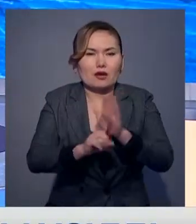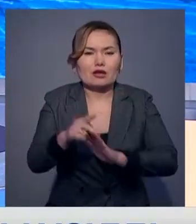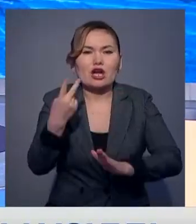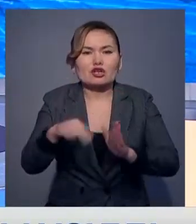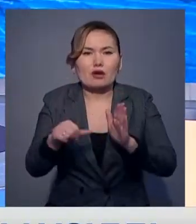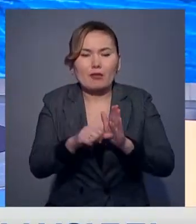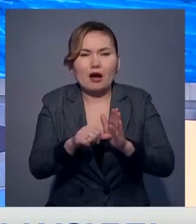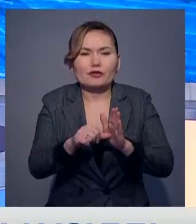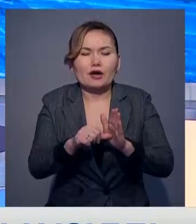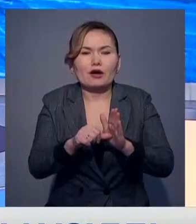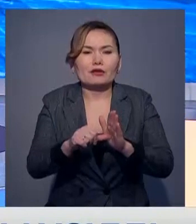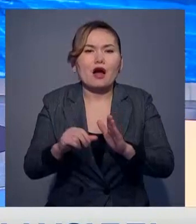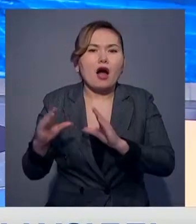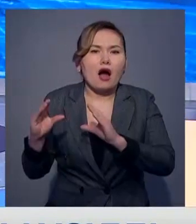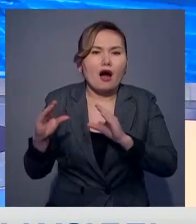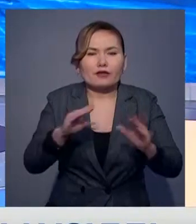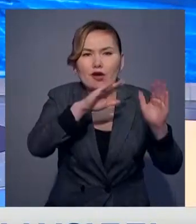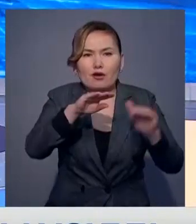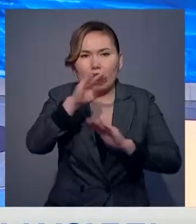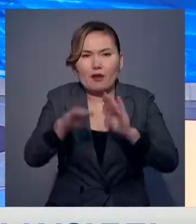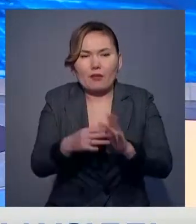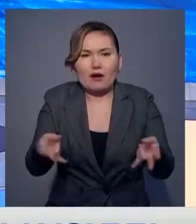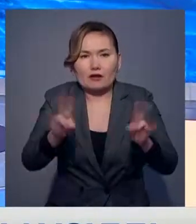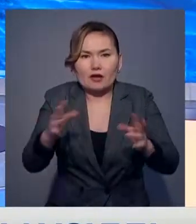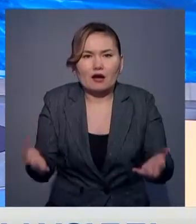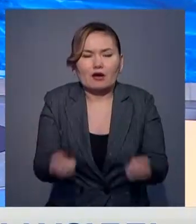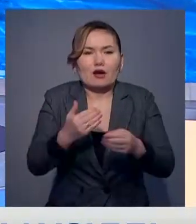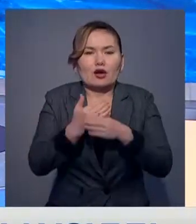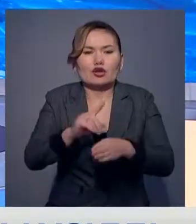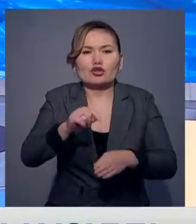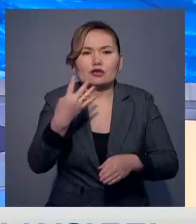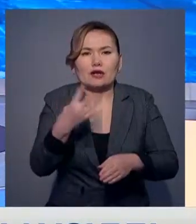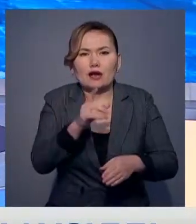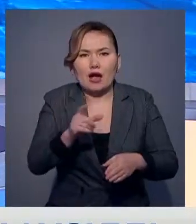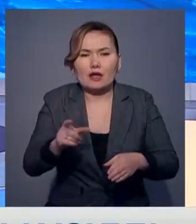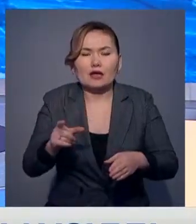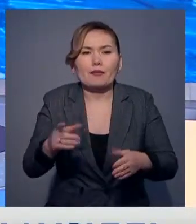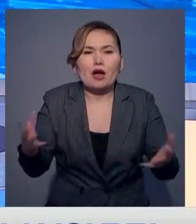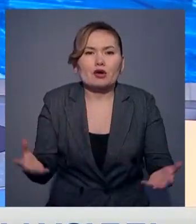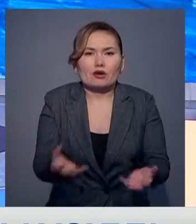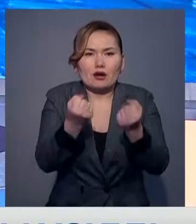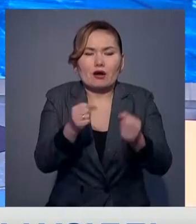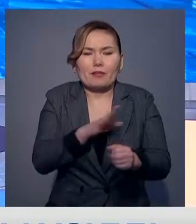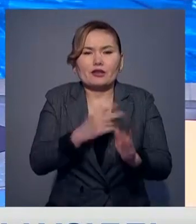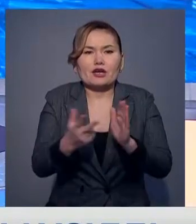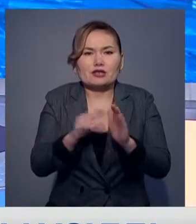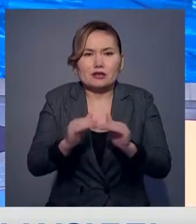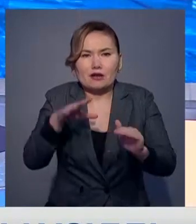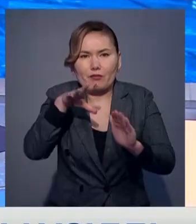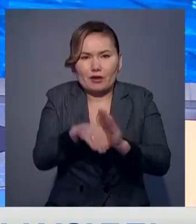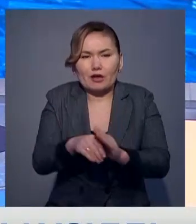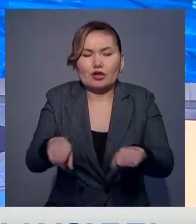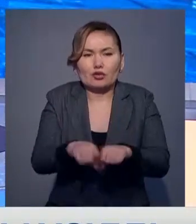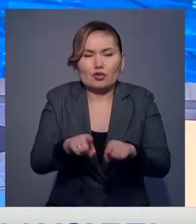26 автокөлік тар құрсауынан тазартылып 140 адам эвакуацияланды. Оның ішінде 8 бала, олар жақын